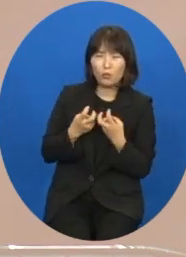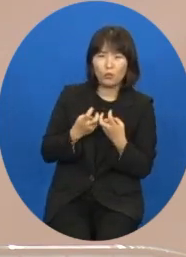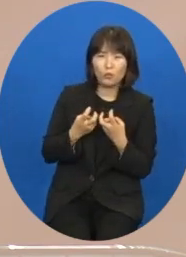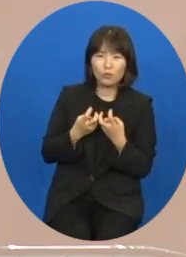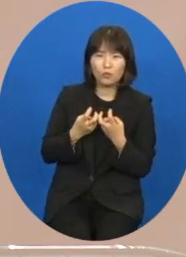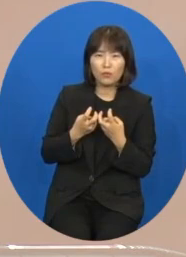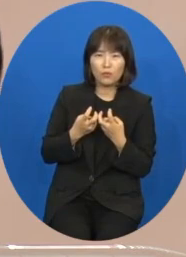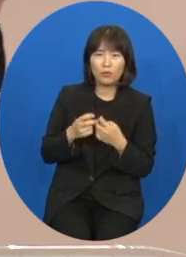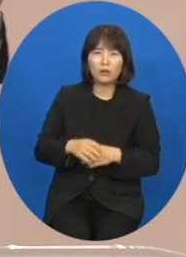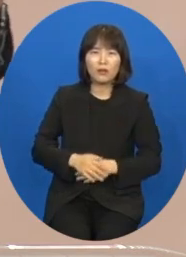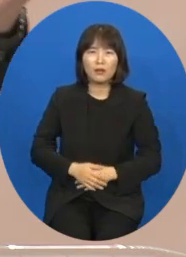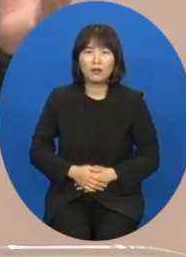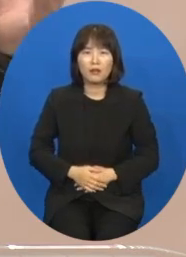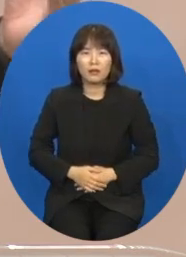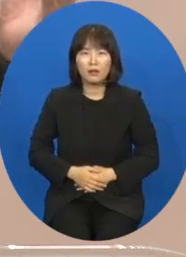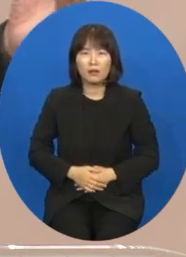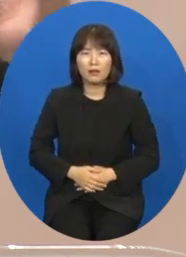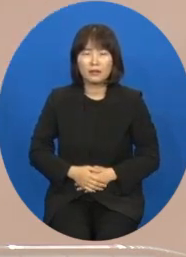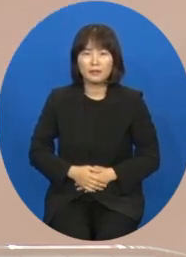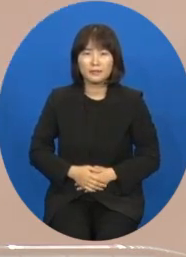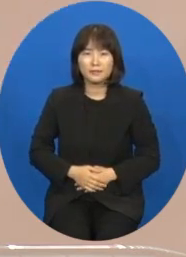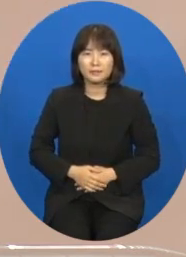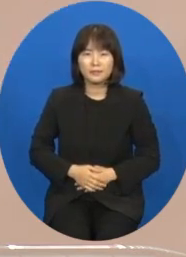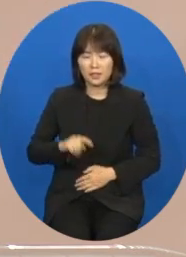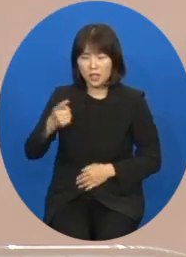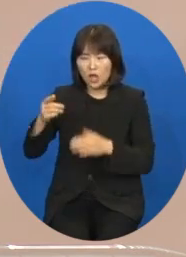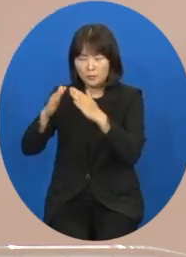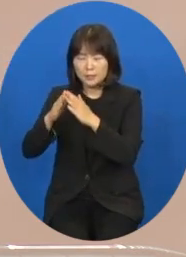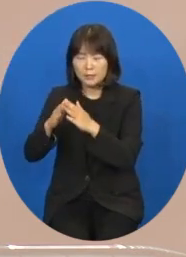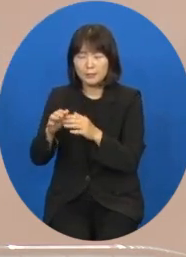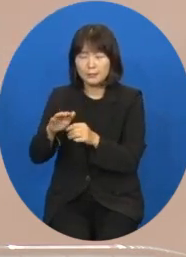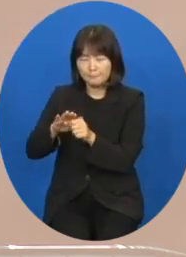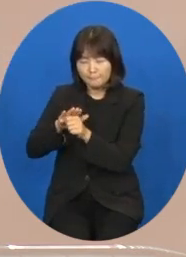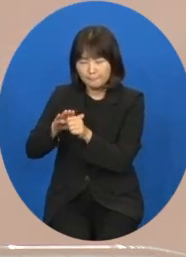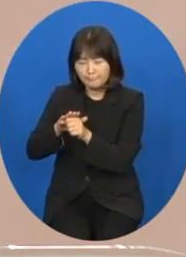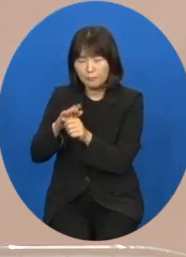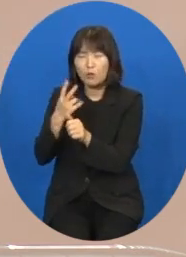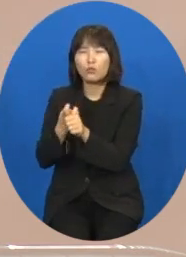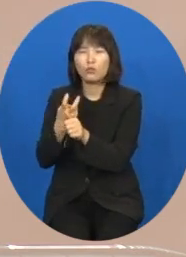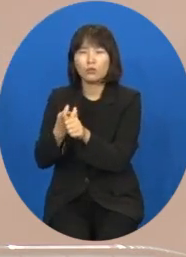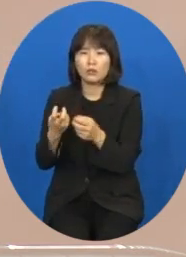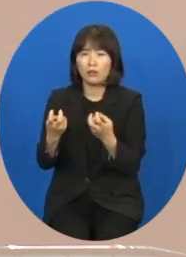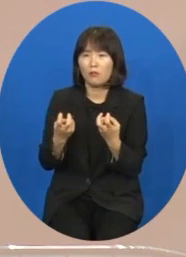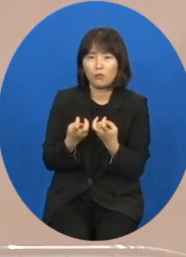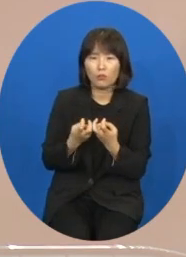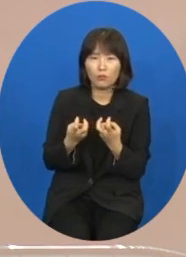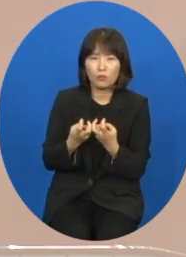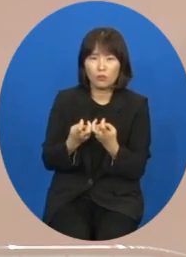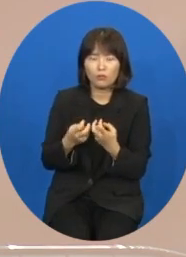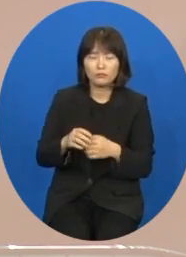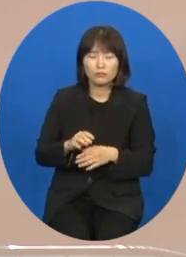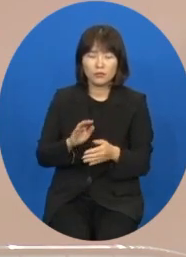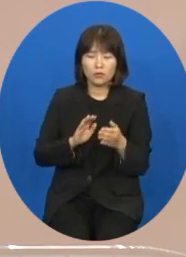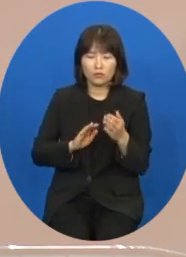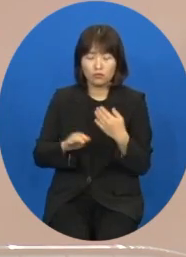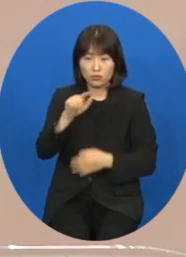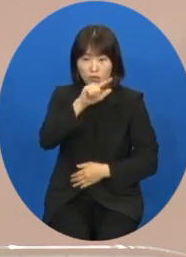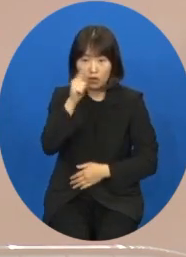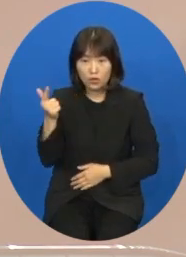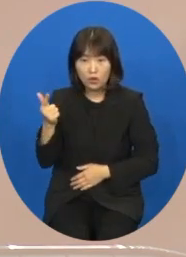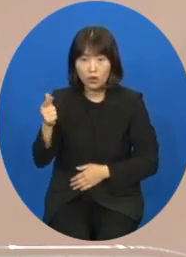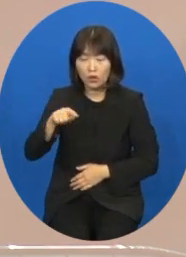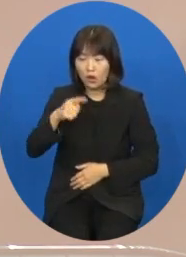될지. 참 애지중지 아끼는 토끼였는데. 그랬더니 저녁 무렵에 그 옆집